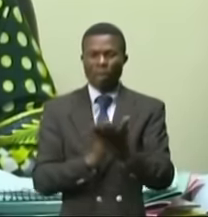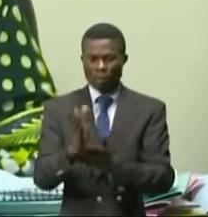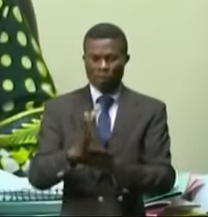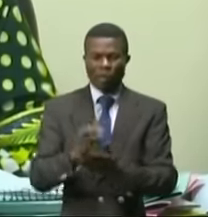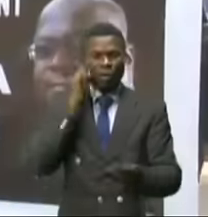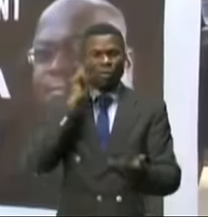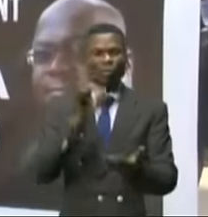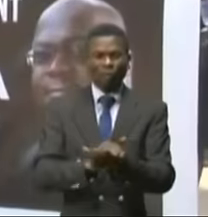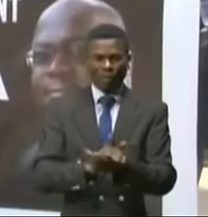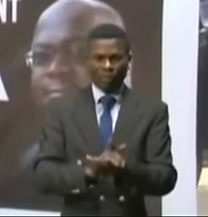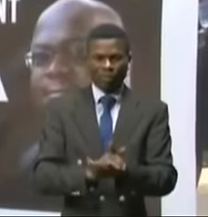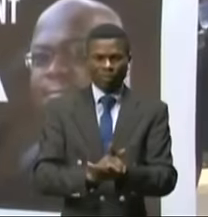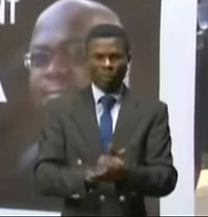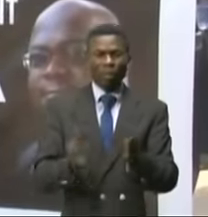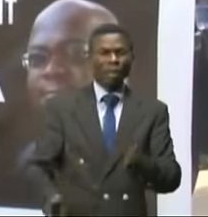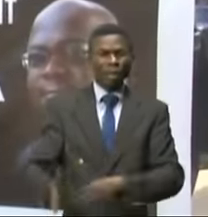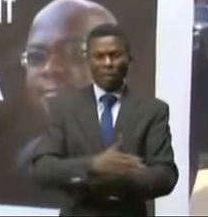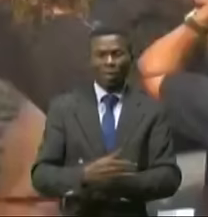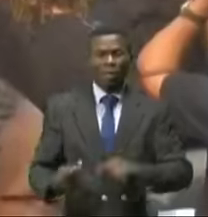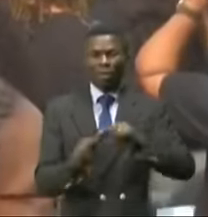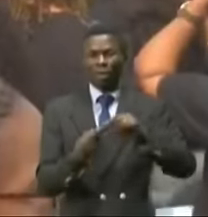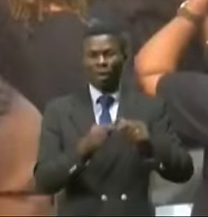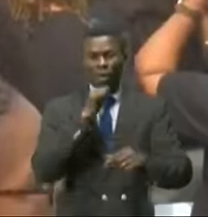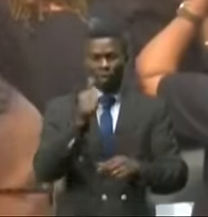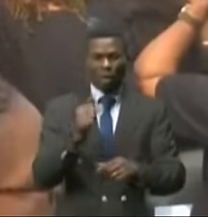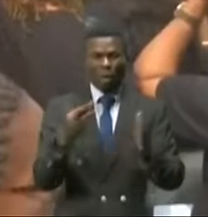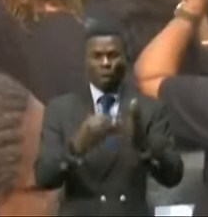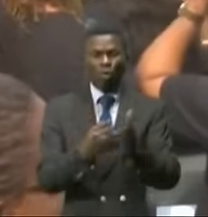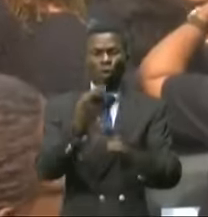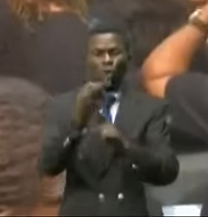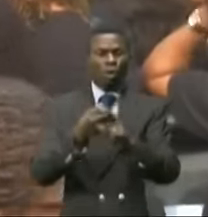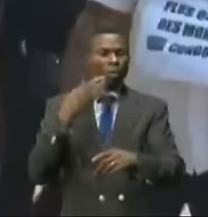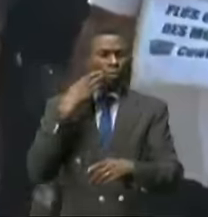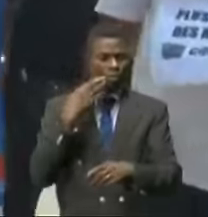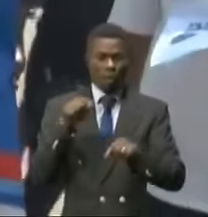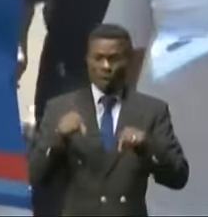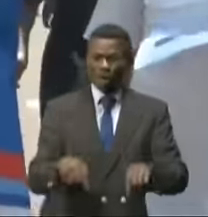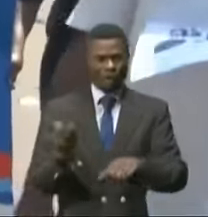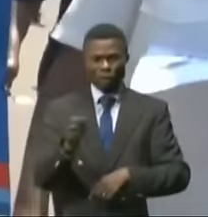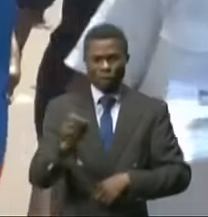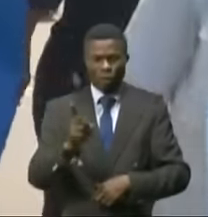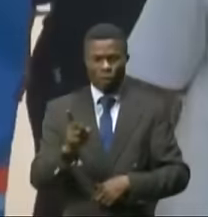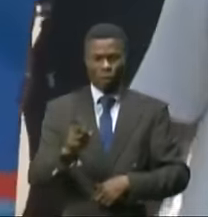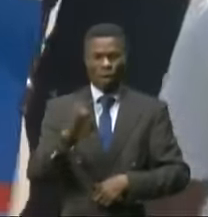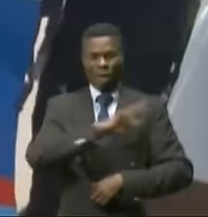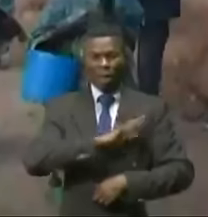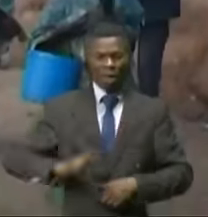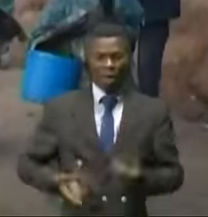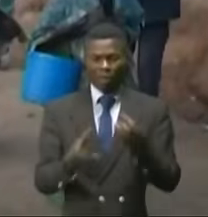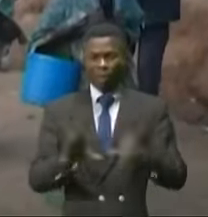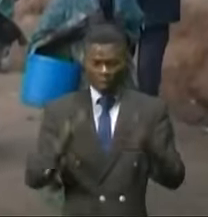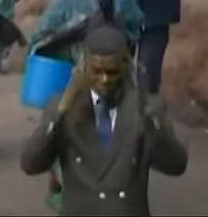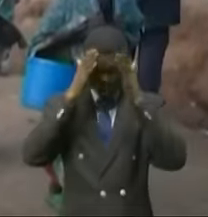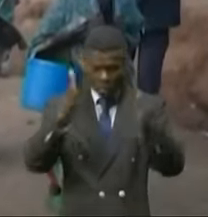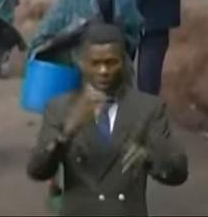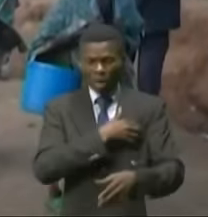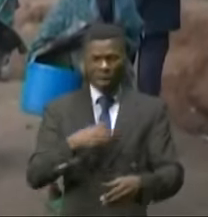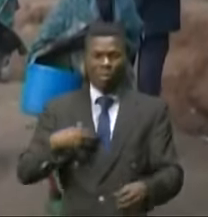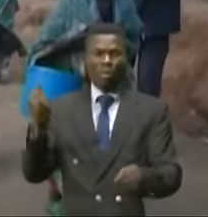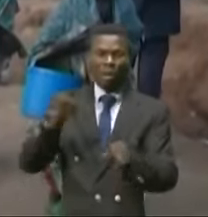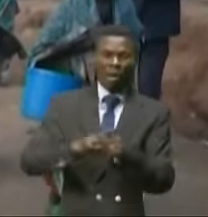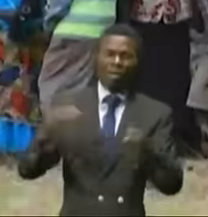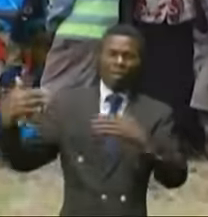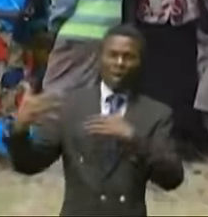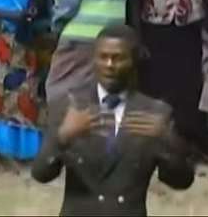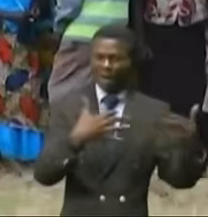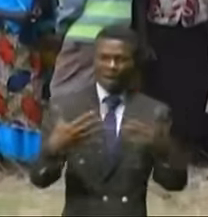des femmes. Pas de panne spéciale 8 mars cette année, la RDC est focus sur les femmes victimes de